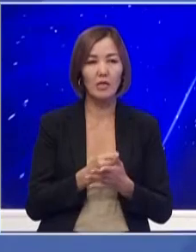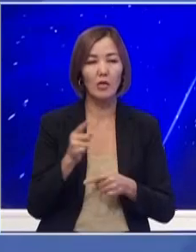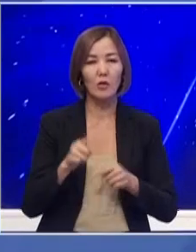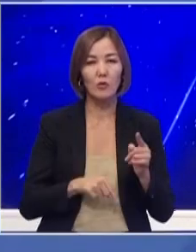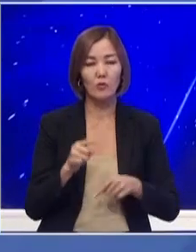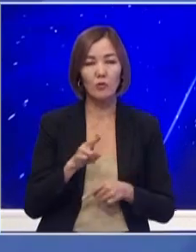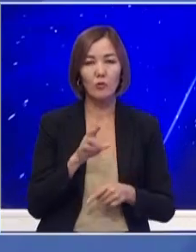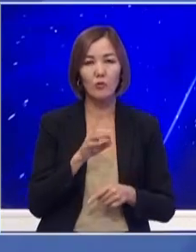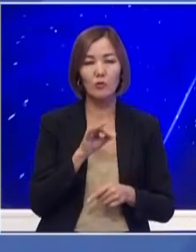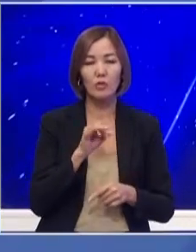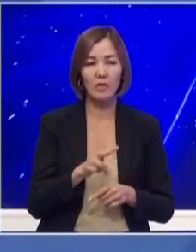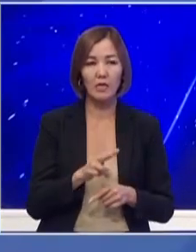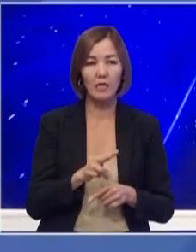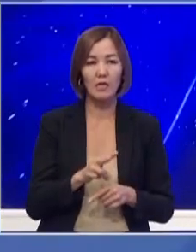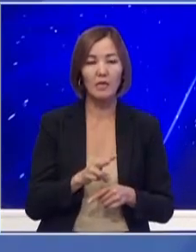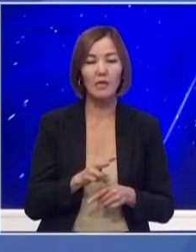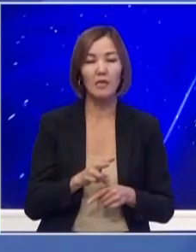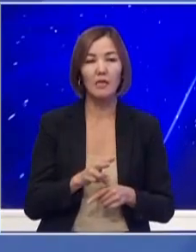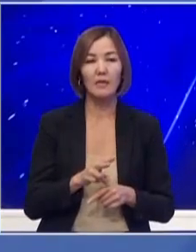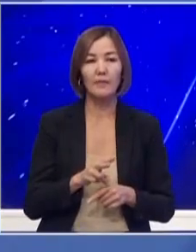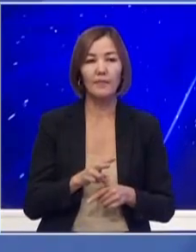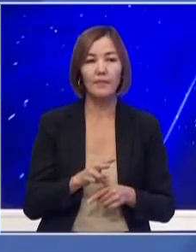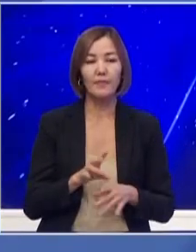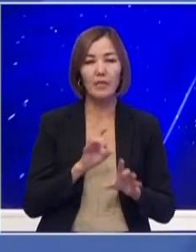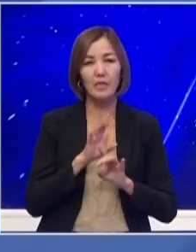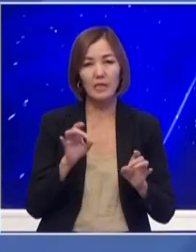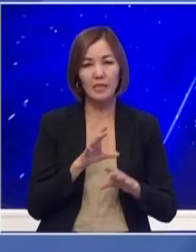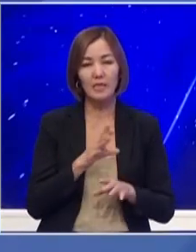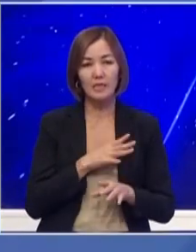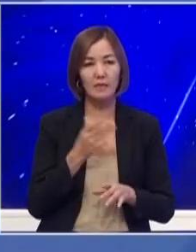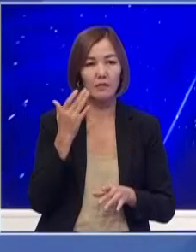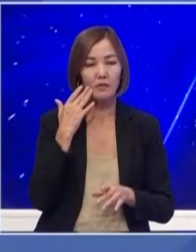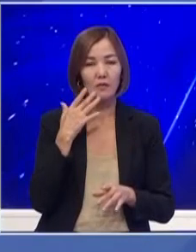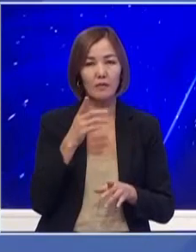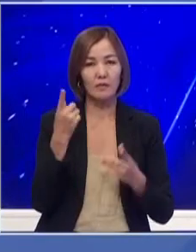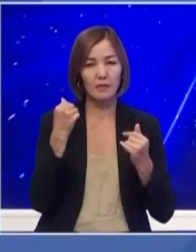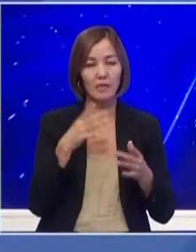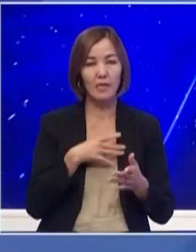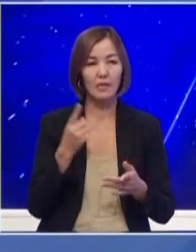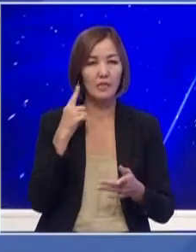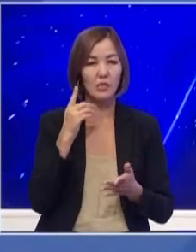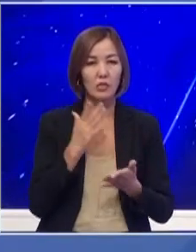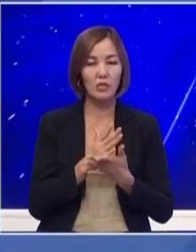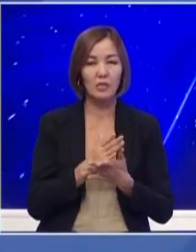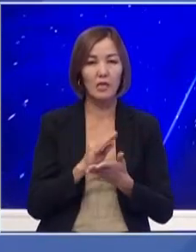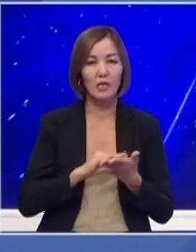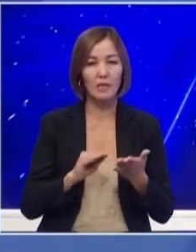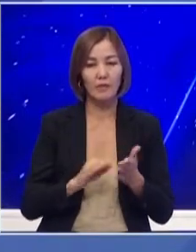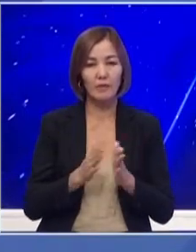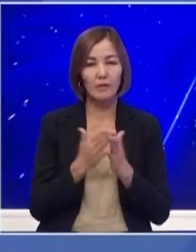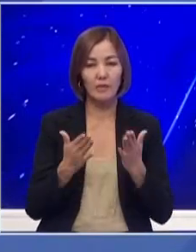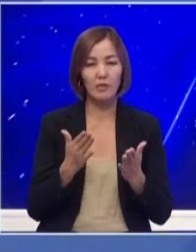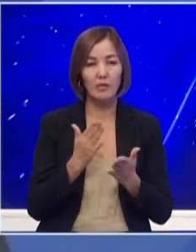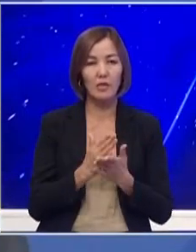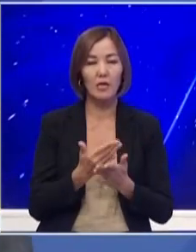родственников Кожикена Назарулы. Легенды и рассказы о нем встречаются повсюду. Обо всем этом будет написано в специальной